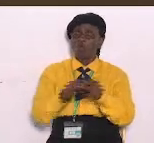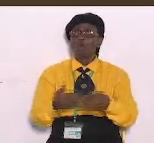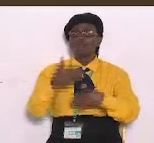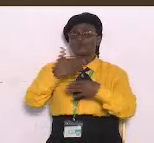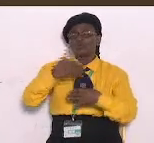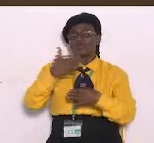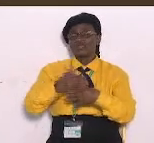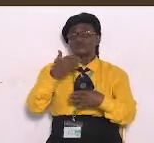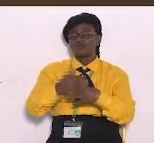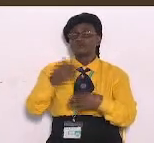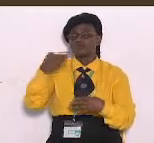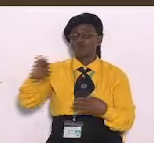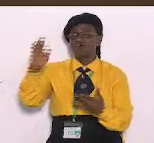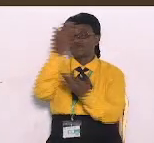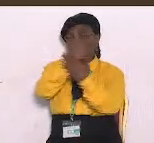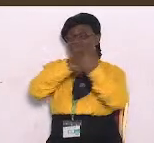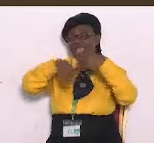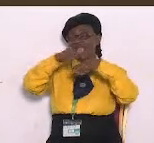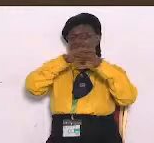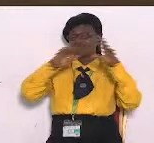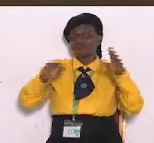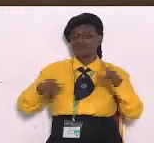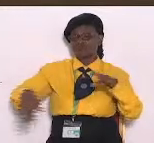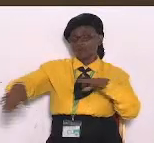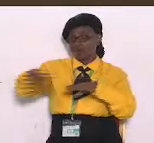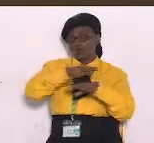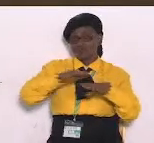ouvre les éclus des cieux pour